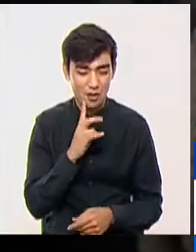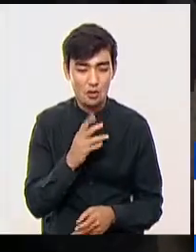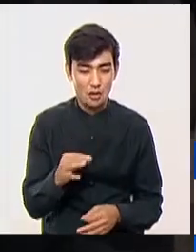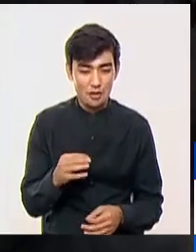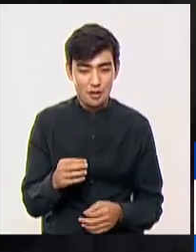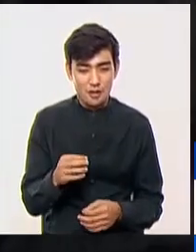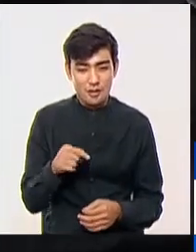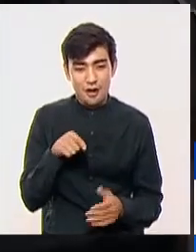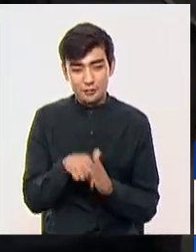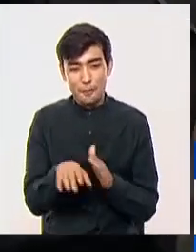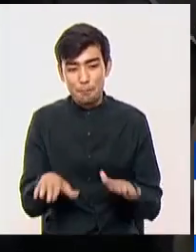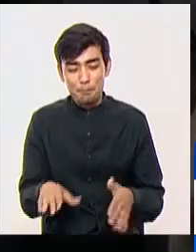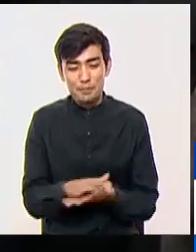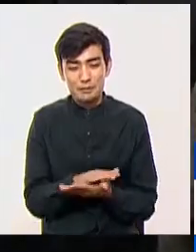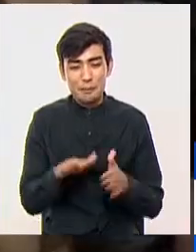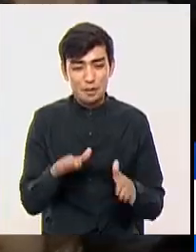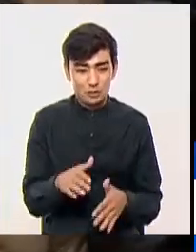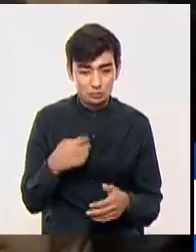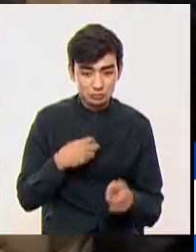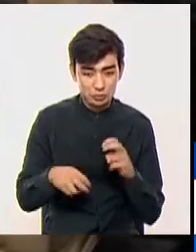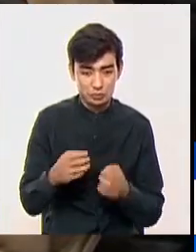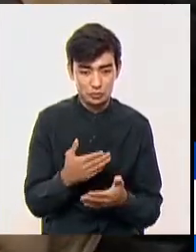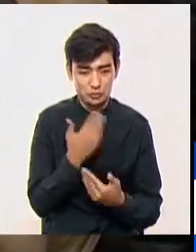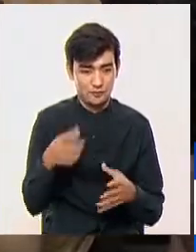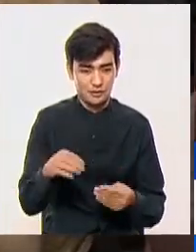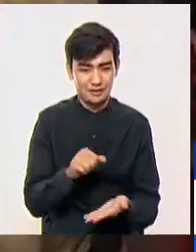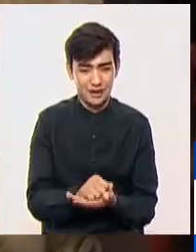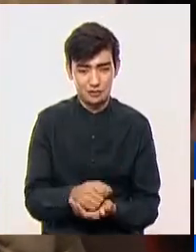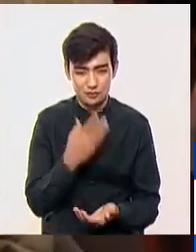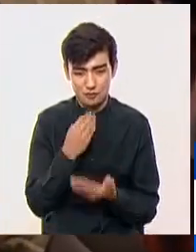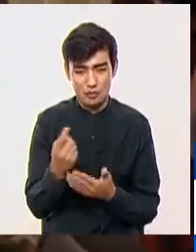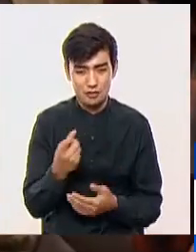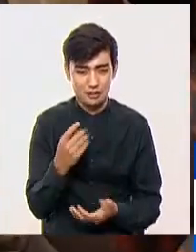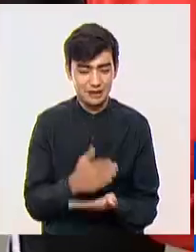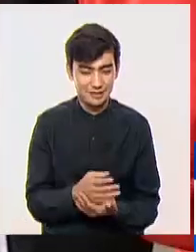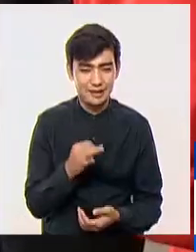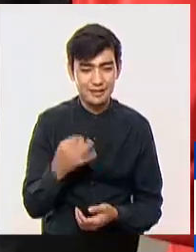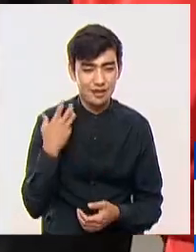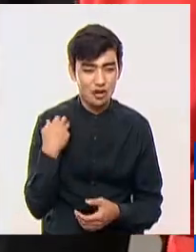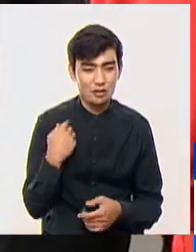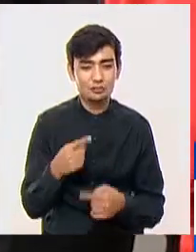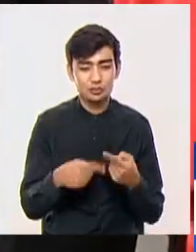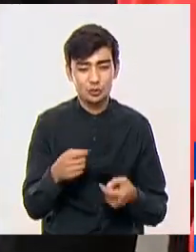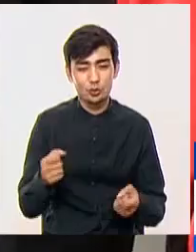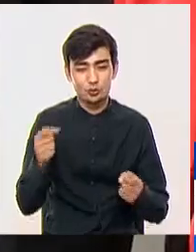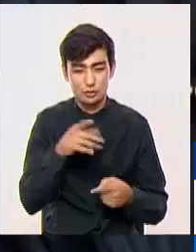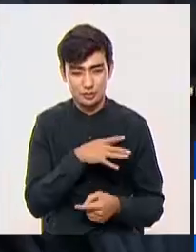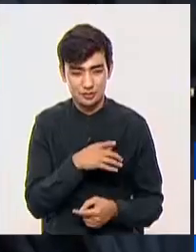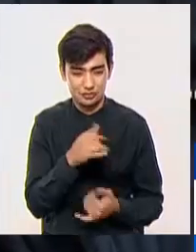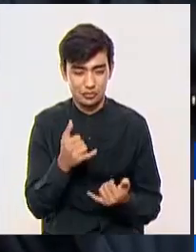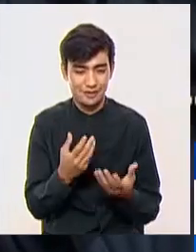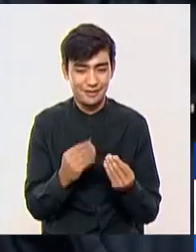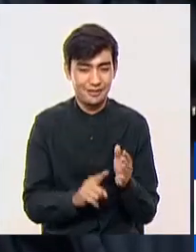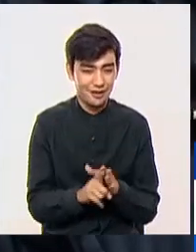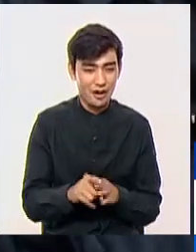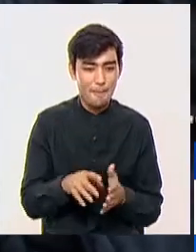төменгі қабатта ешқандай тегін орын таппадық дейді. Себебі барлық сауда орындарының қожайындары бар екен. Кейін басшылық бұларға жаңадан салынатын павильоннан қазірден бастап